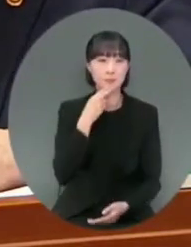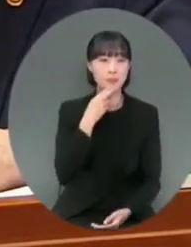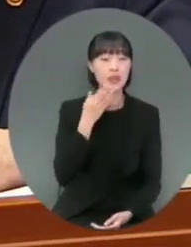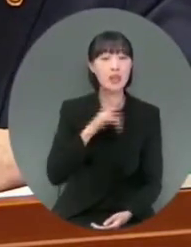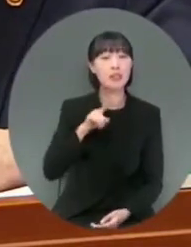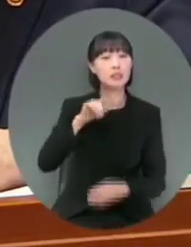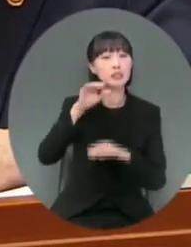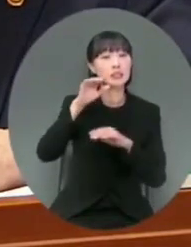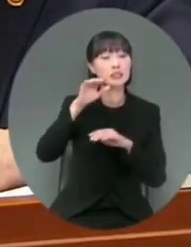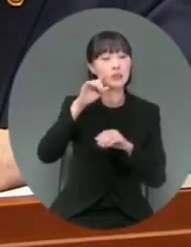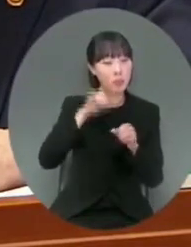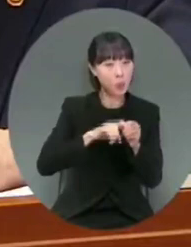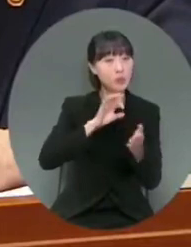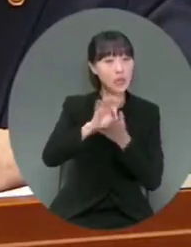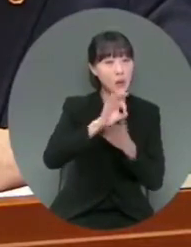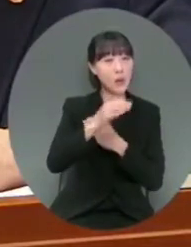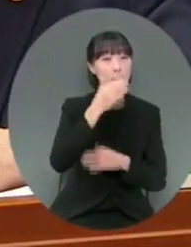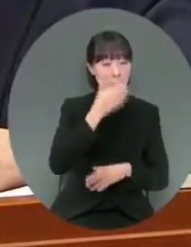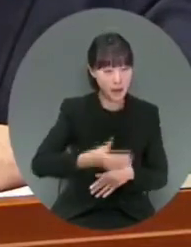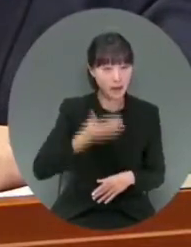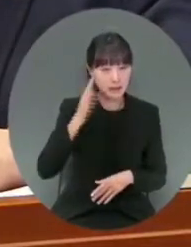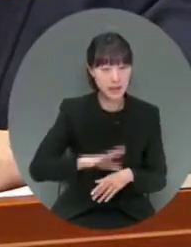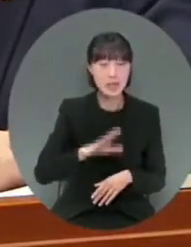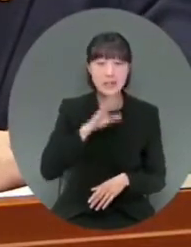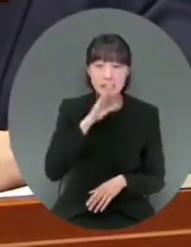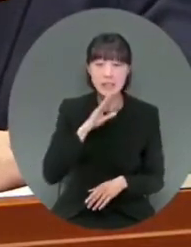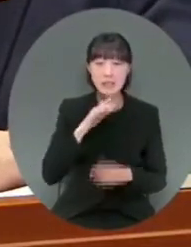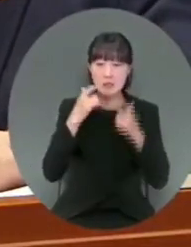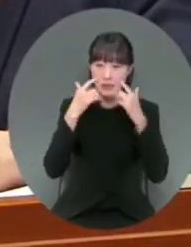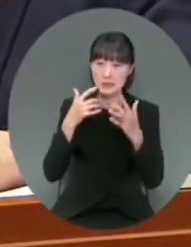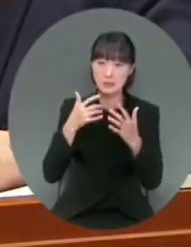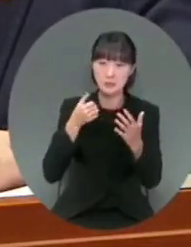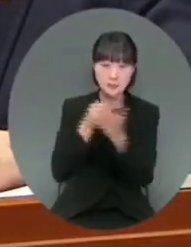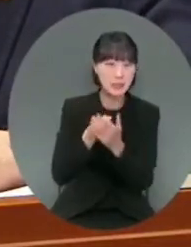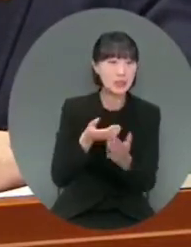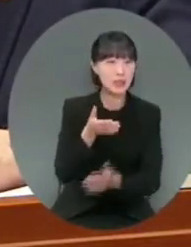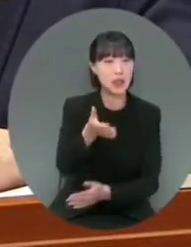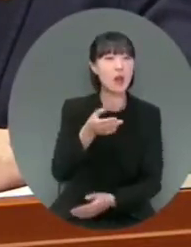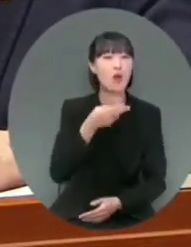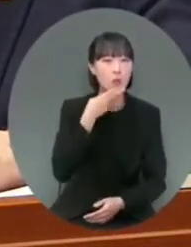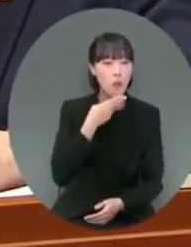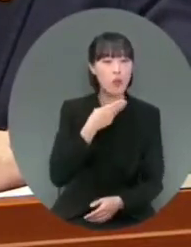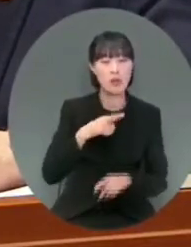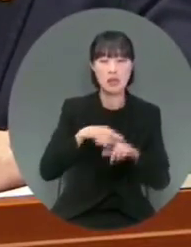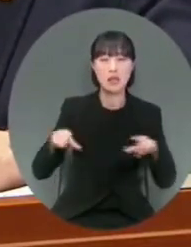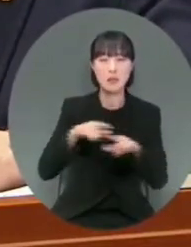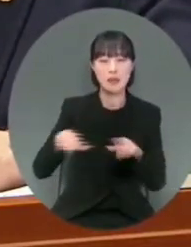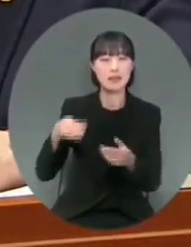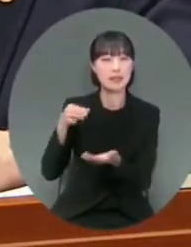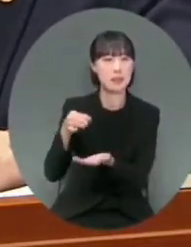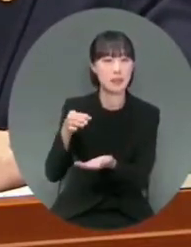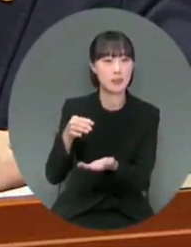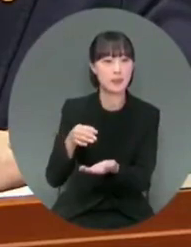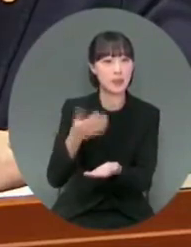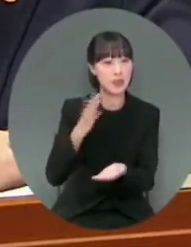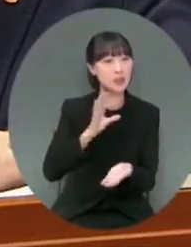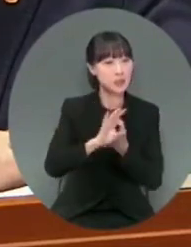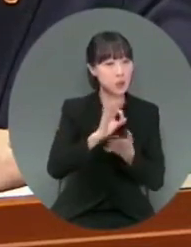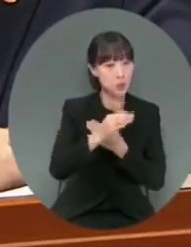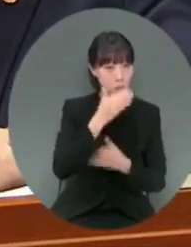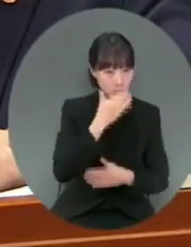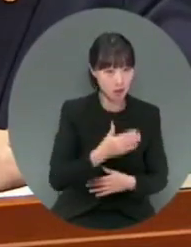수는 있으나 특정이 되어 있지 않다 그런 뜻입니까? 네, 일반 재원으로 활용하도록 되어 있습니다. 지자체. 일반 쓸 수는 있는